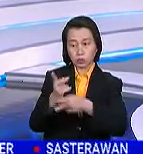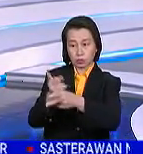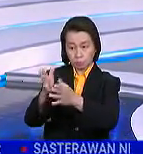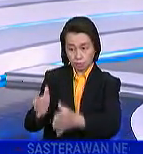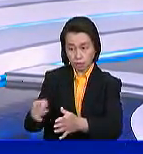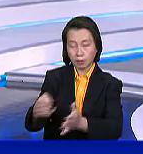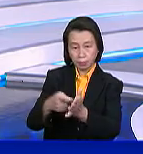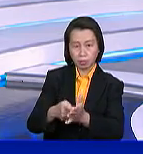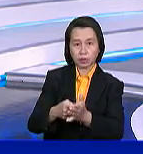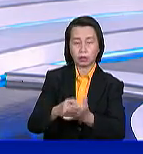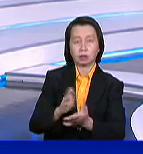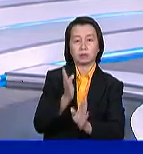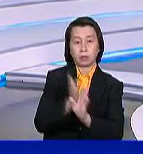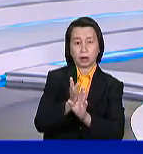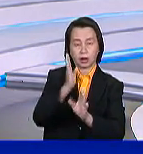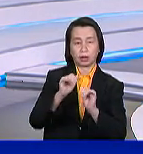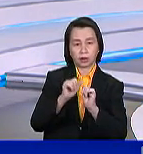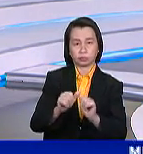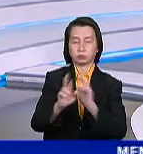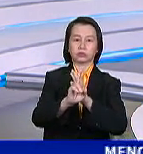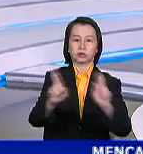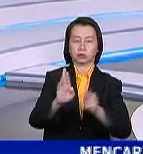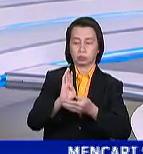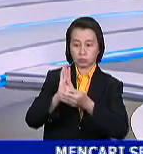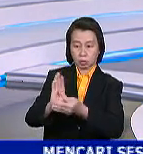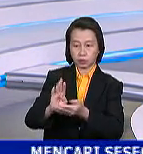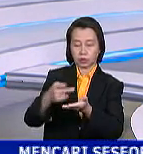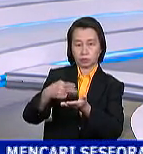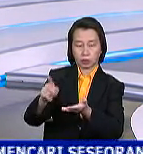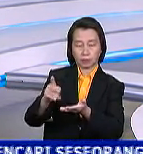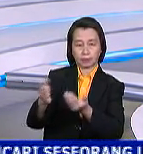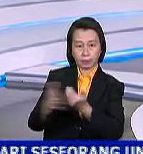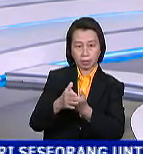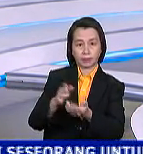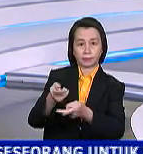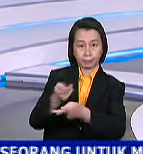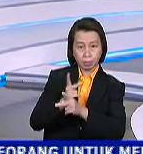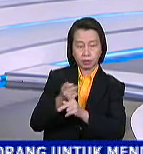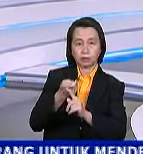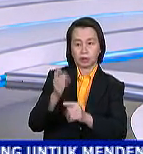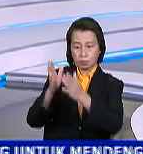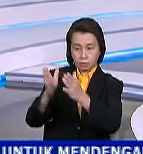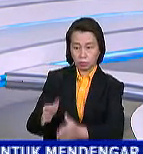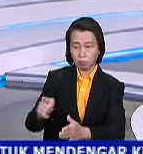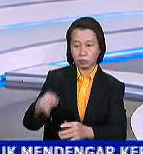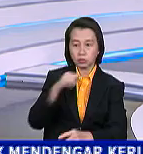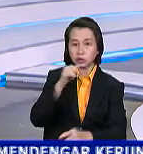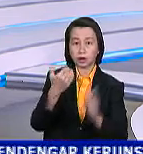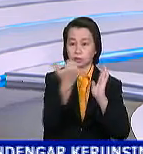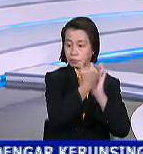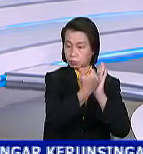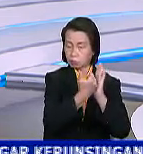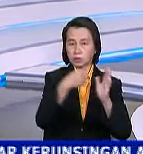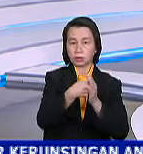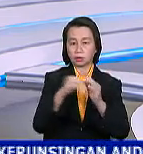memerlukan. Institusi perbankan juga akan terus menyediakan bantuan bayaran balik pinjaman kepada peminjam yang tidak tersenarai